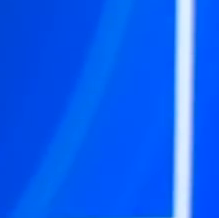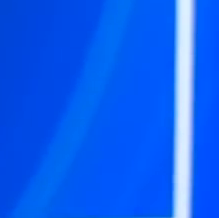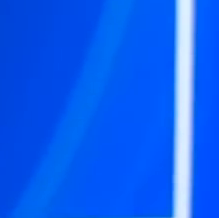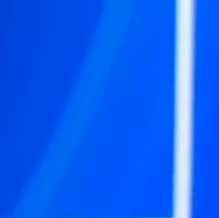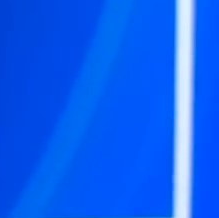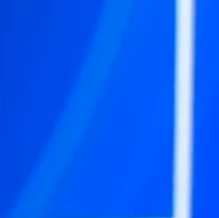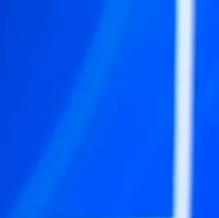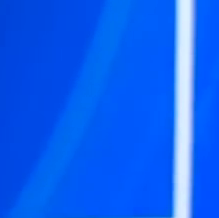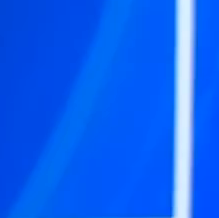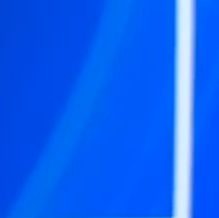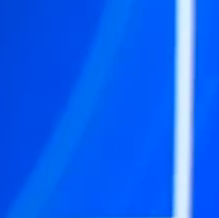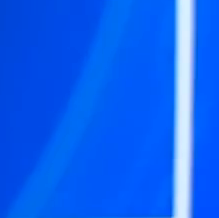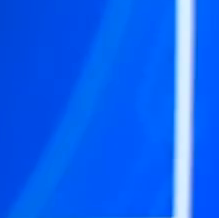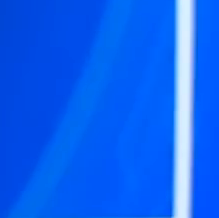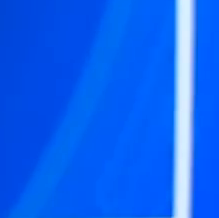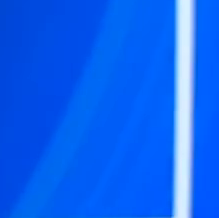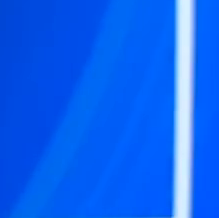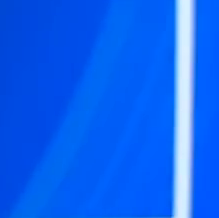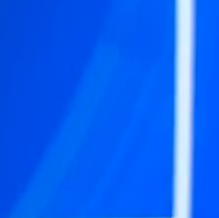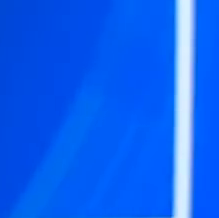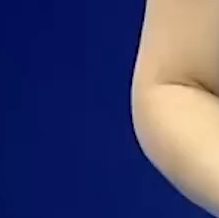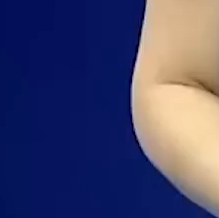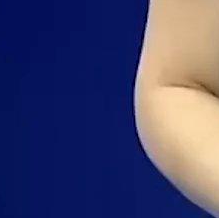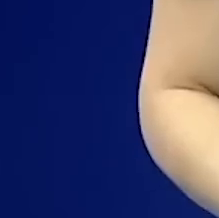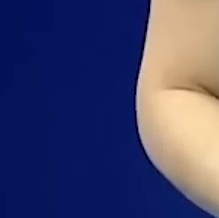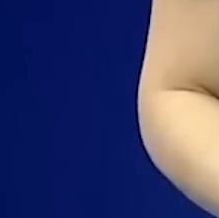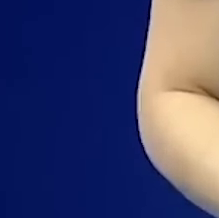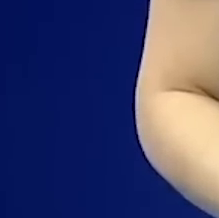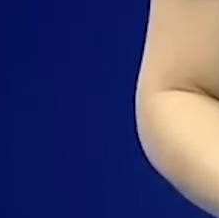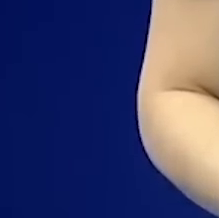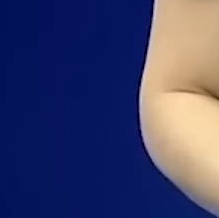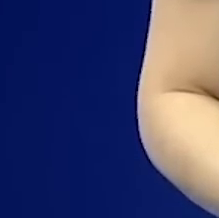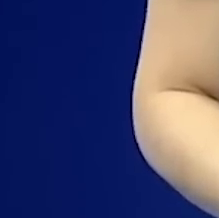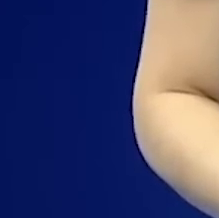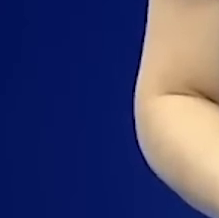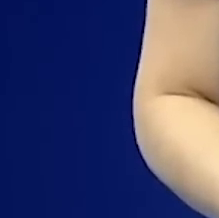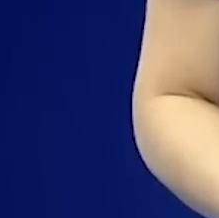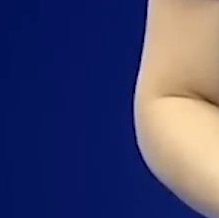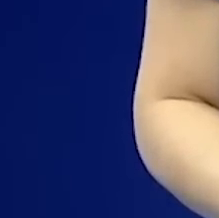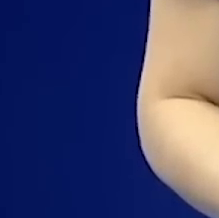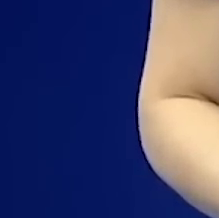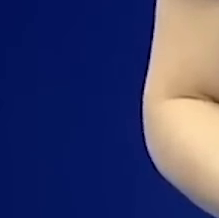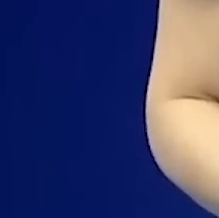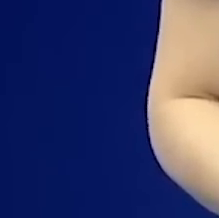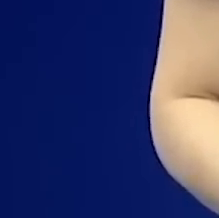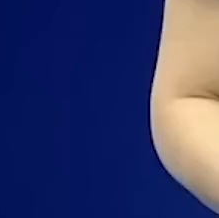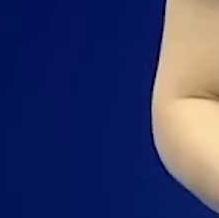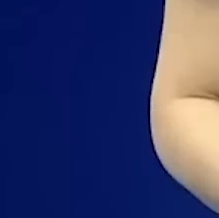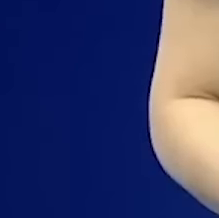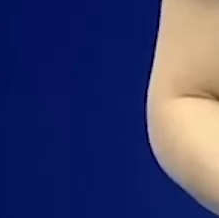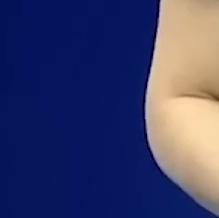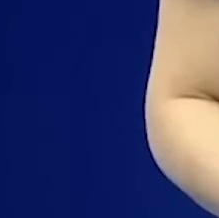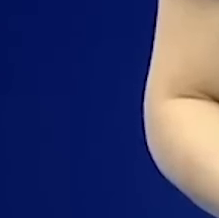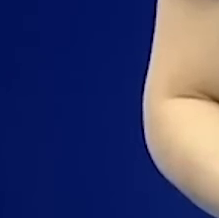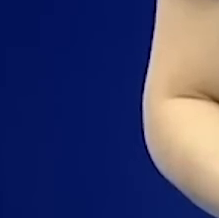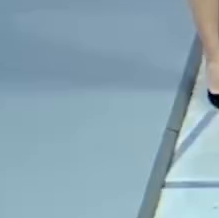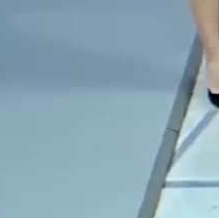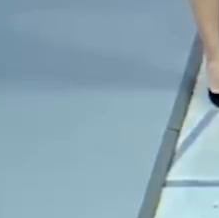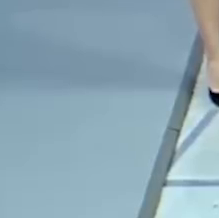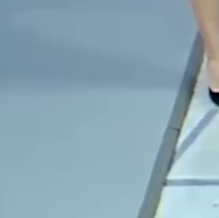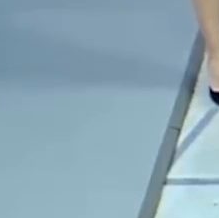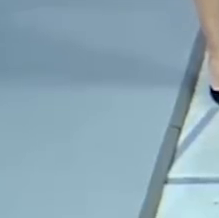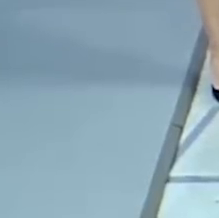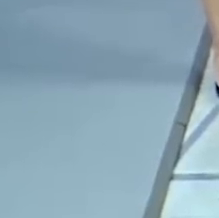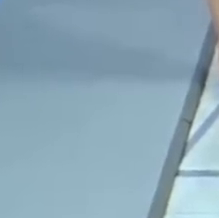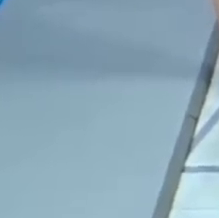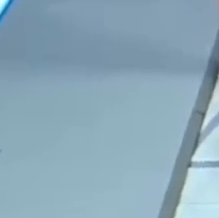Clavio. Ito ang inyong Liga ng Katotohanan. Ako po si P.R. Arcangel. Hanggang sa Lunes para sa Pilipino. Sama-sama